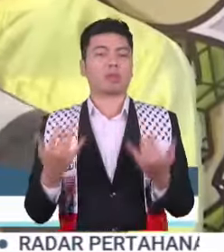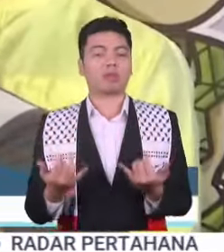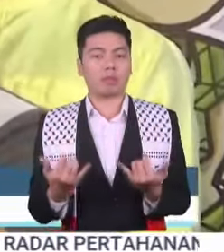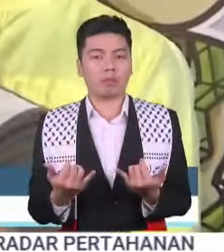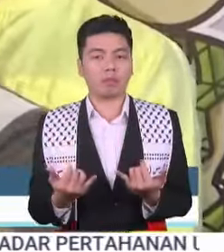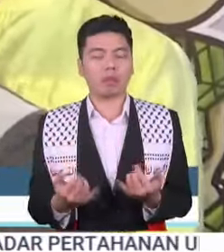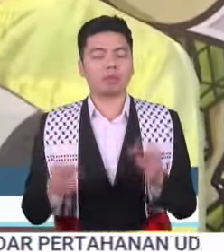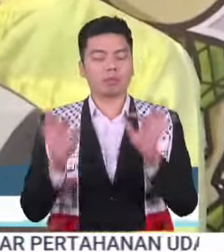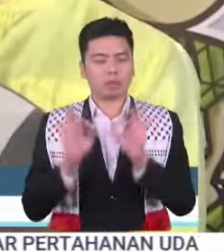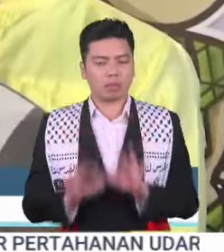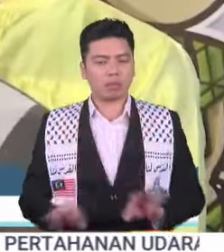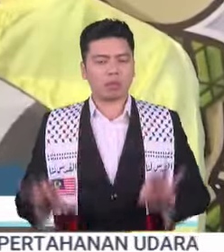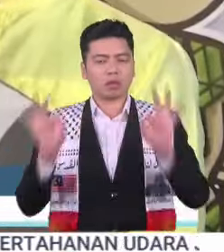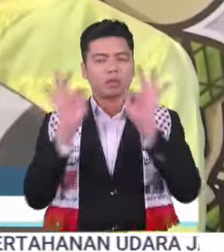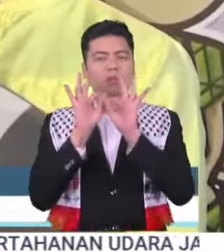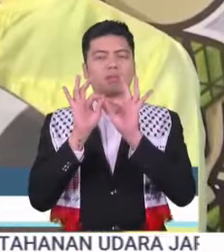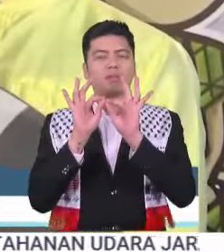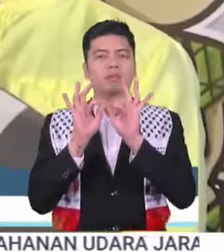penting dalam